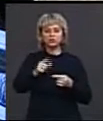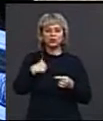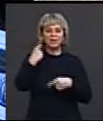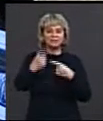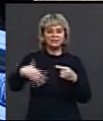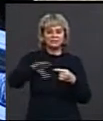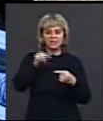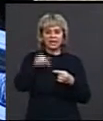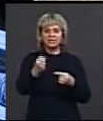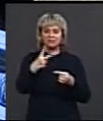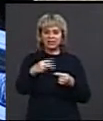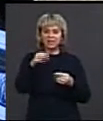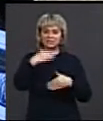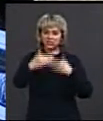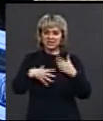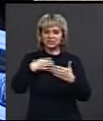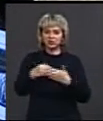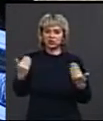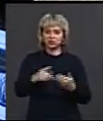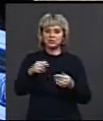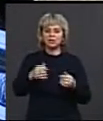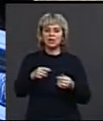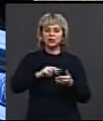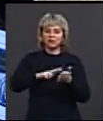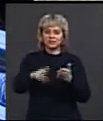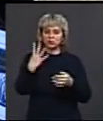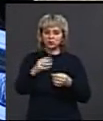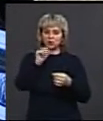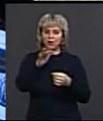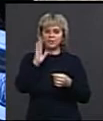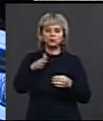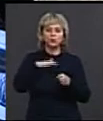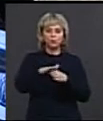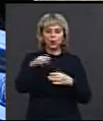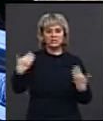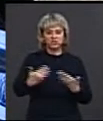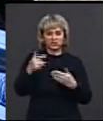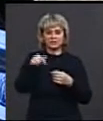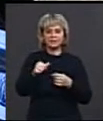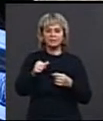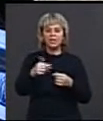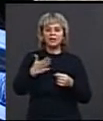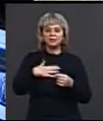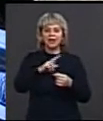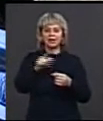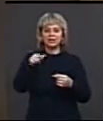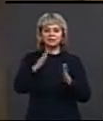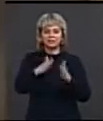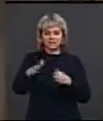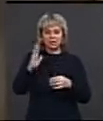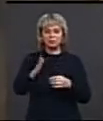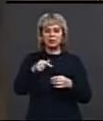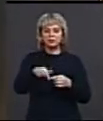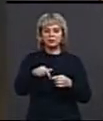все 12 стадий своей жизни до 84 лет буду полон жизни. И я таким и состоялся.